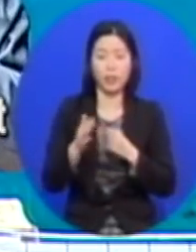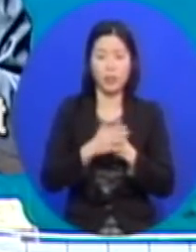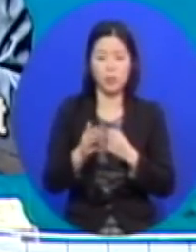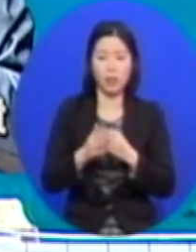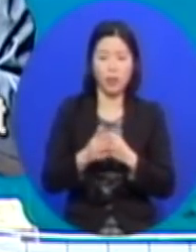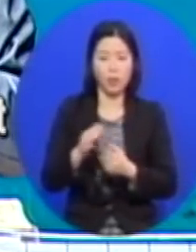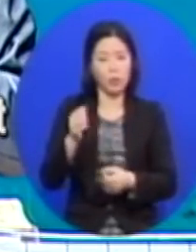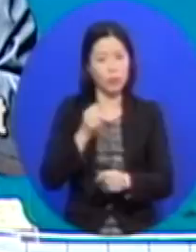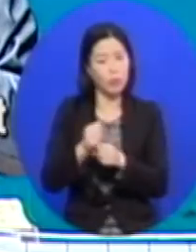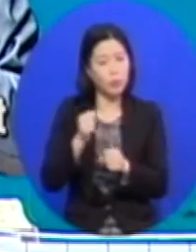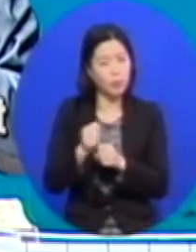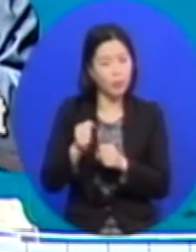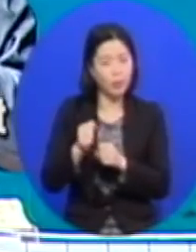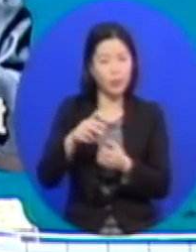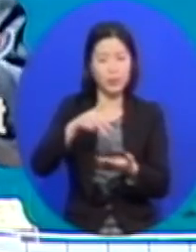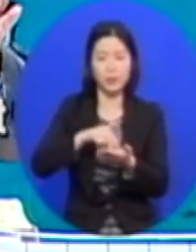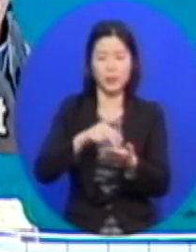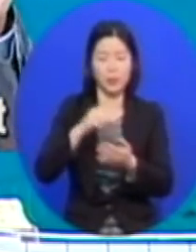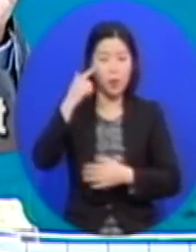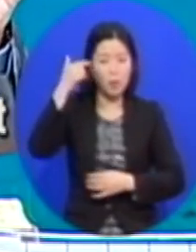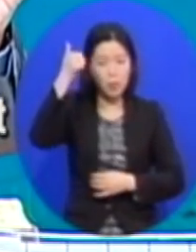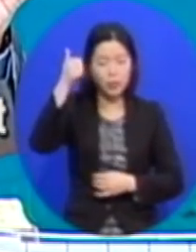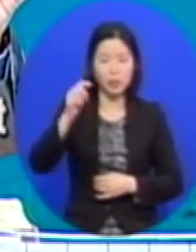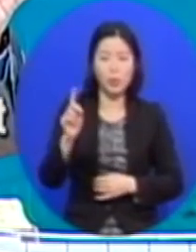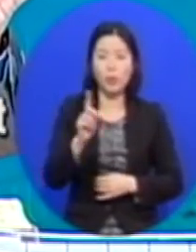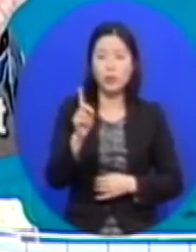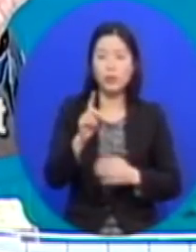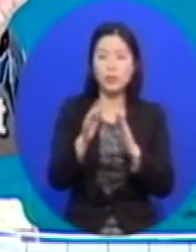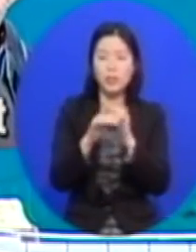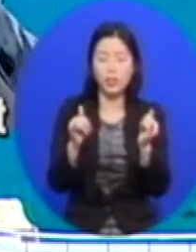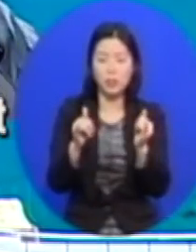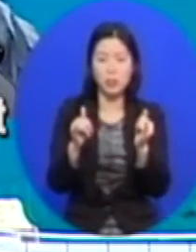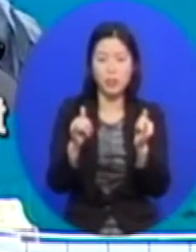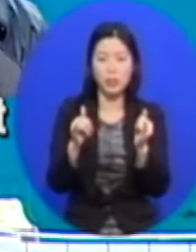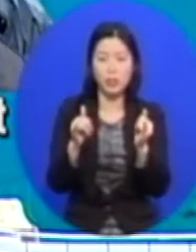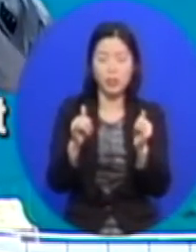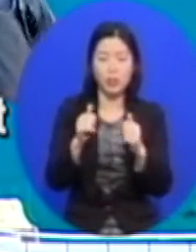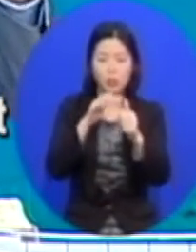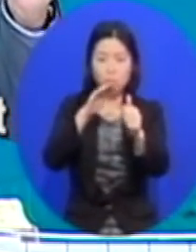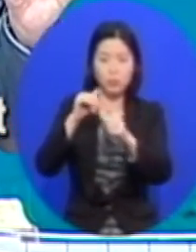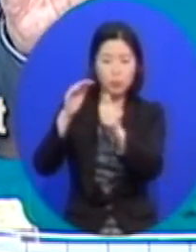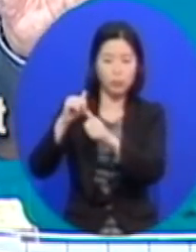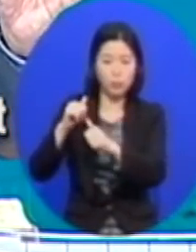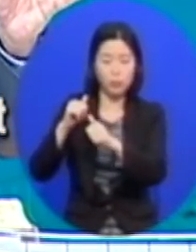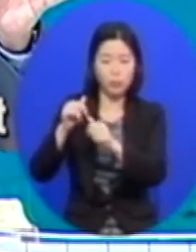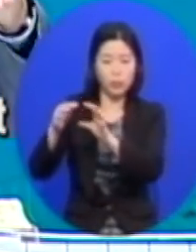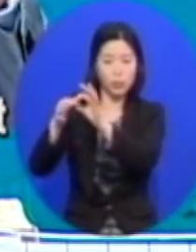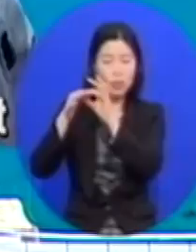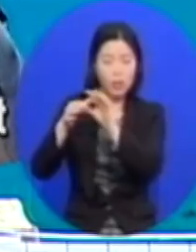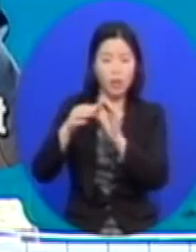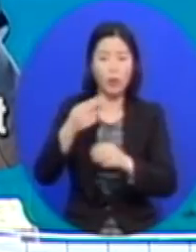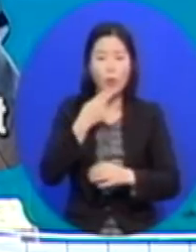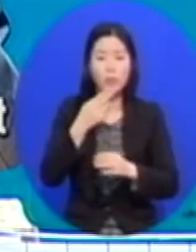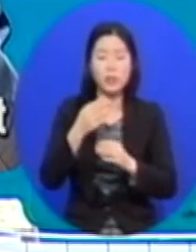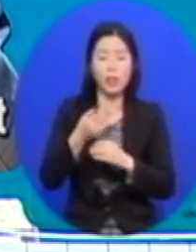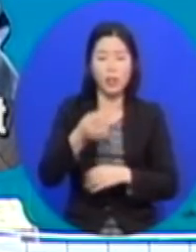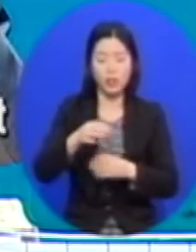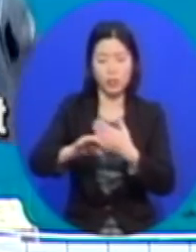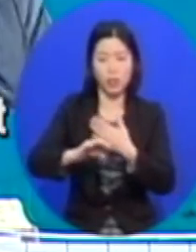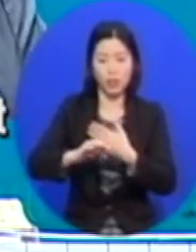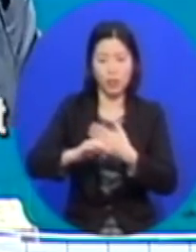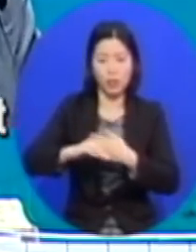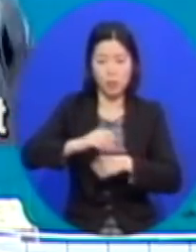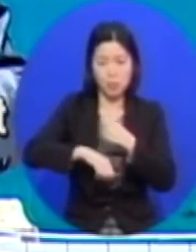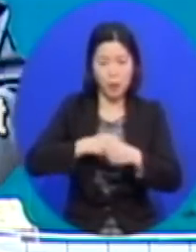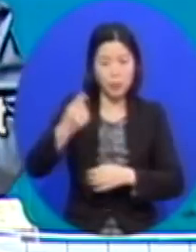자 난감해 졌습니다 목사님도 어느분이 이 연락을 못 받고 그냥 자기가 임의로 왔는지를